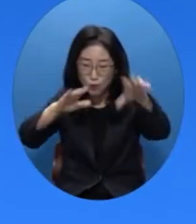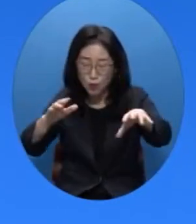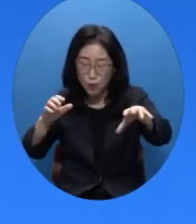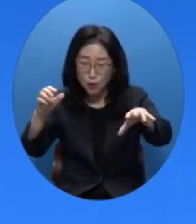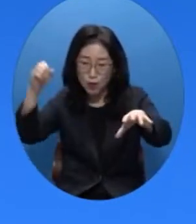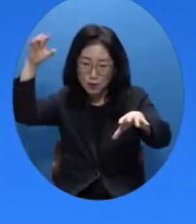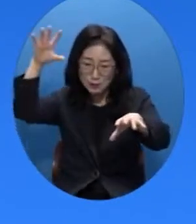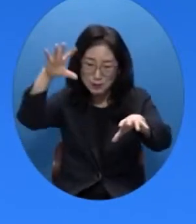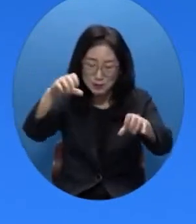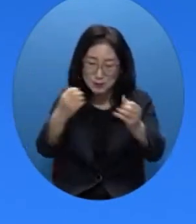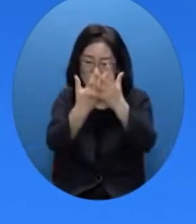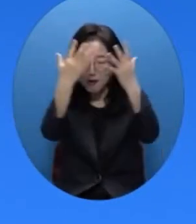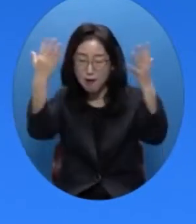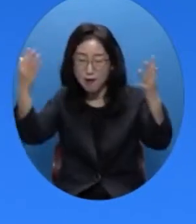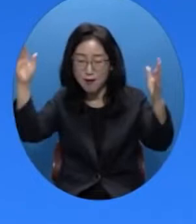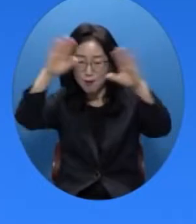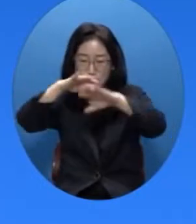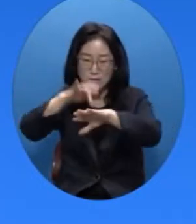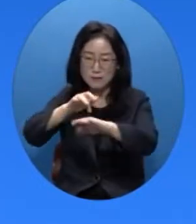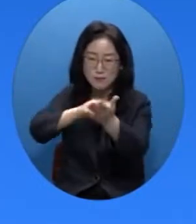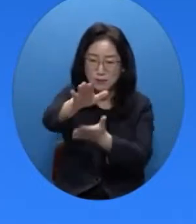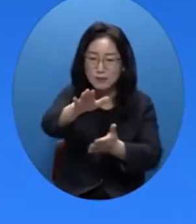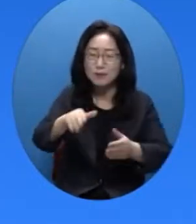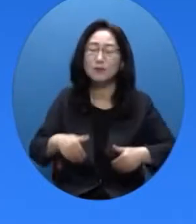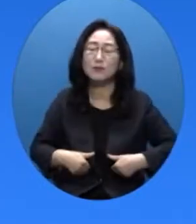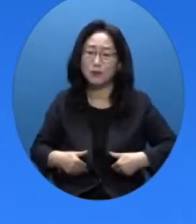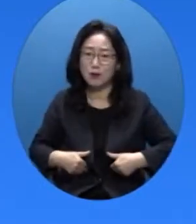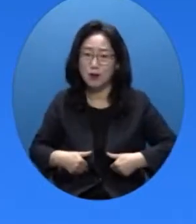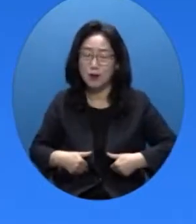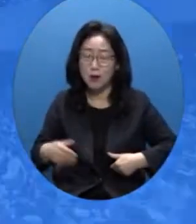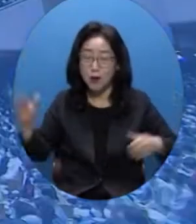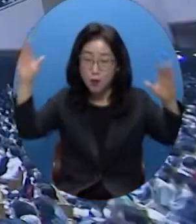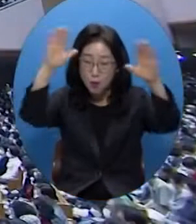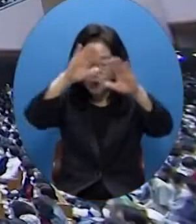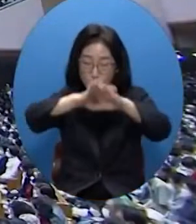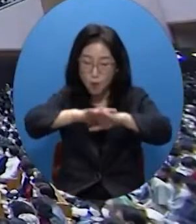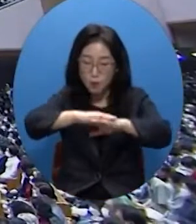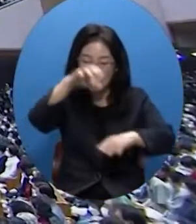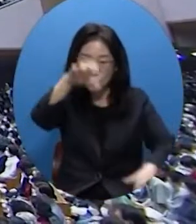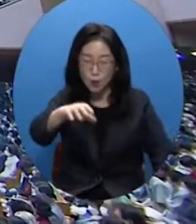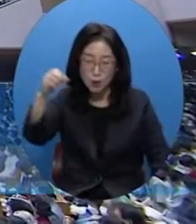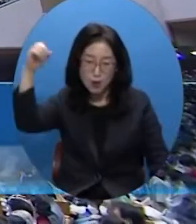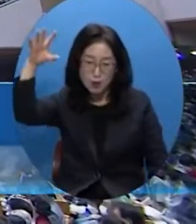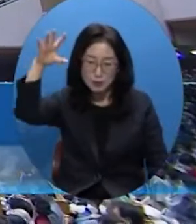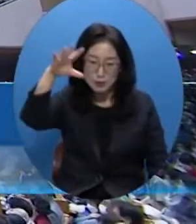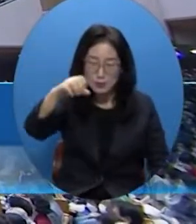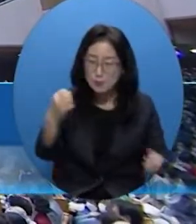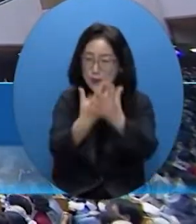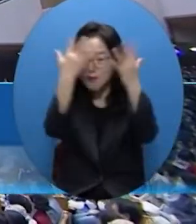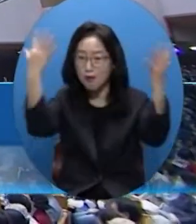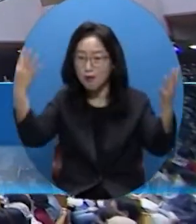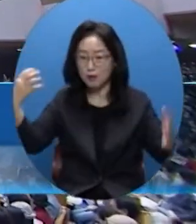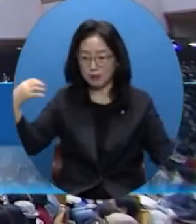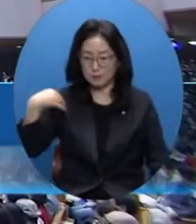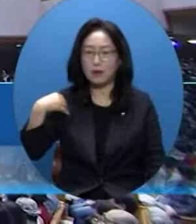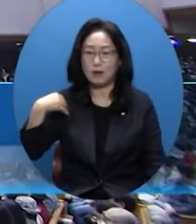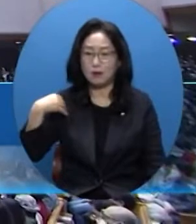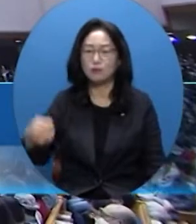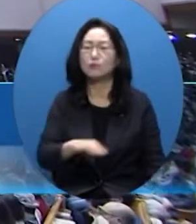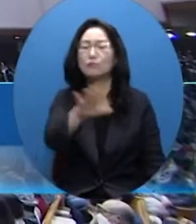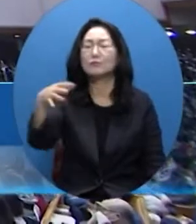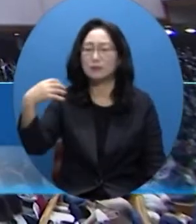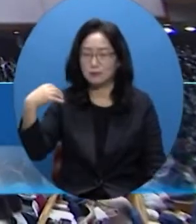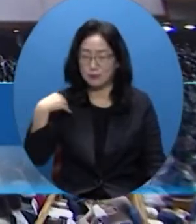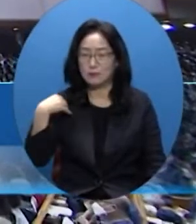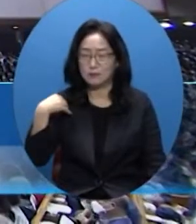어둠의 세력을 물리쳐 드리고 있습니다 우리는 어둠을 밝히는 빛을 소의 사명을 갖고 있습니다 우리의 주인이 사명을